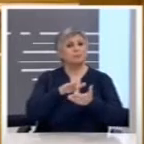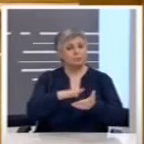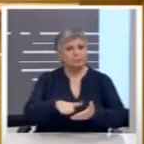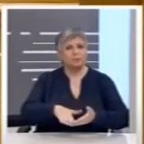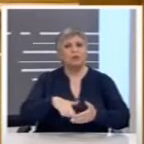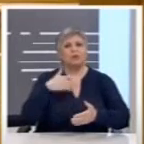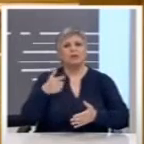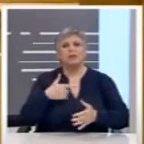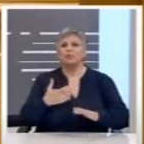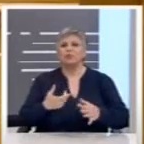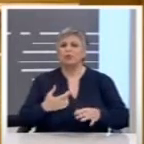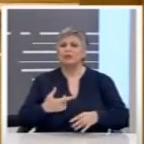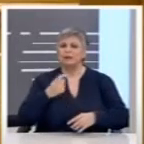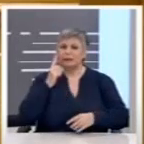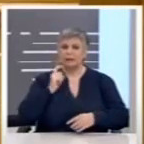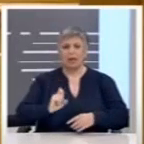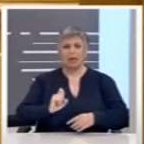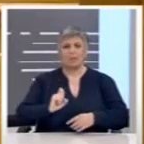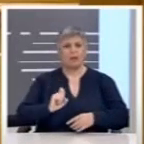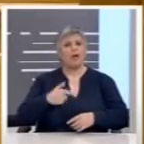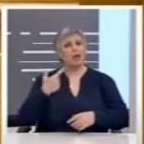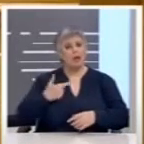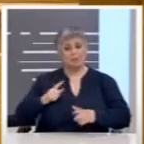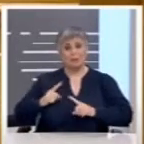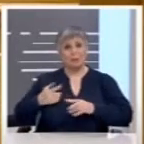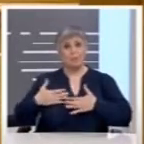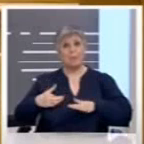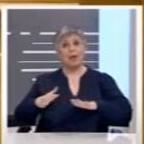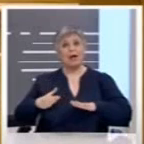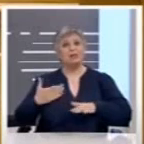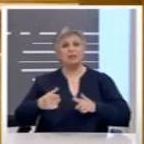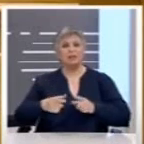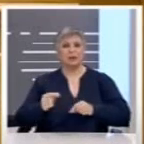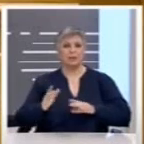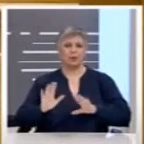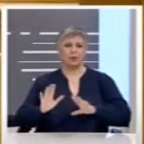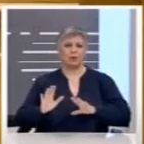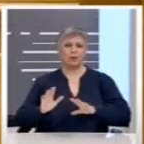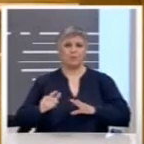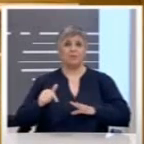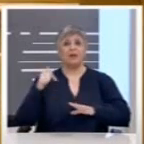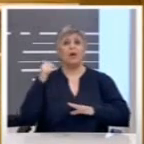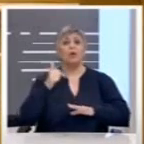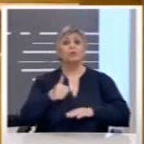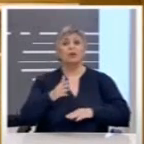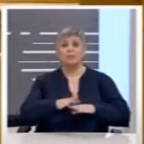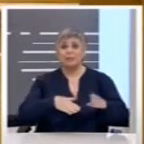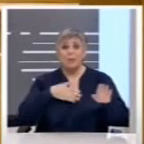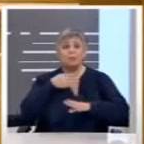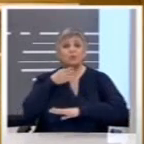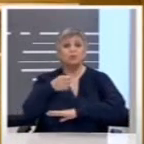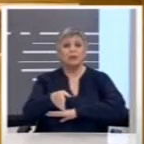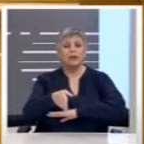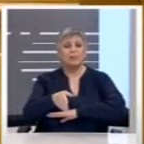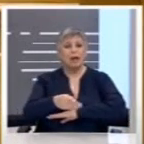των αντίστοιχων της Κύπρου. Όμως πήγαμε στη διαπραγμάτευση για το Κυπριακό με μία αρχή με